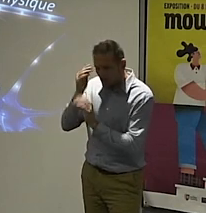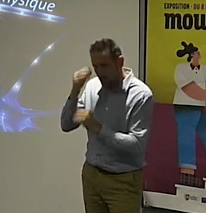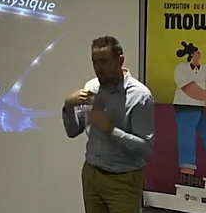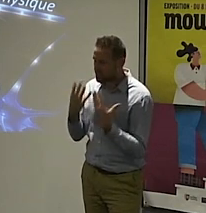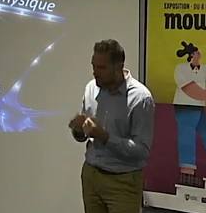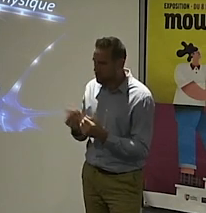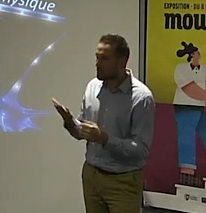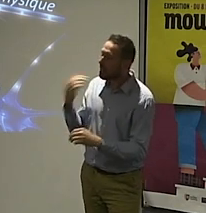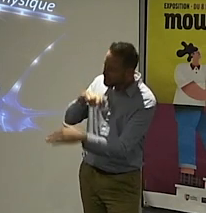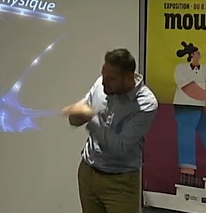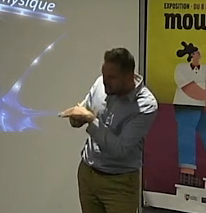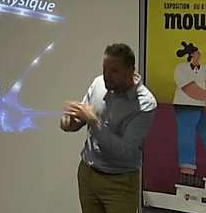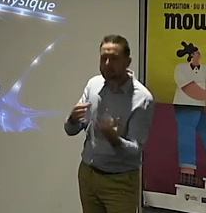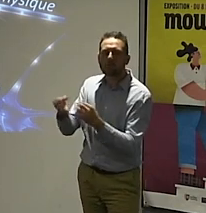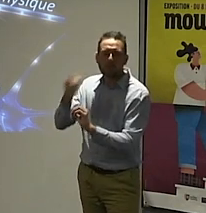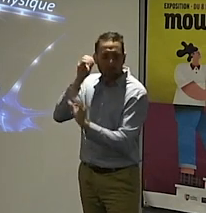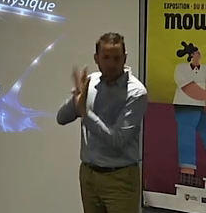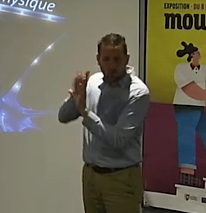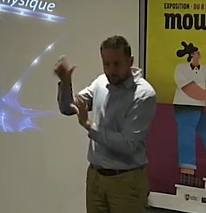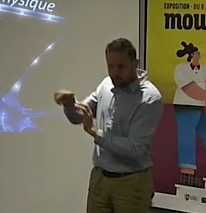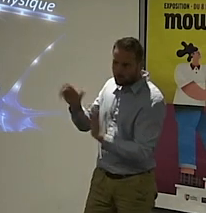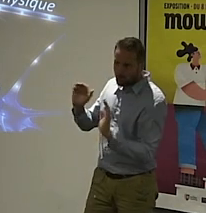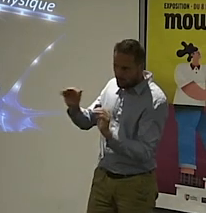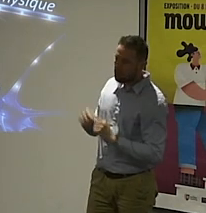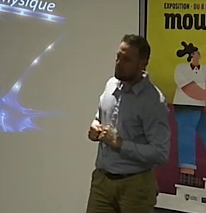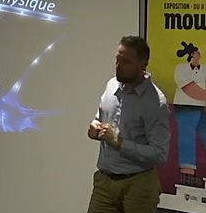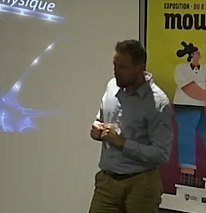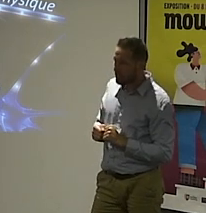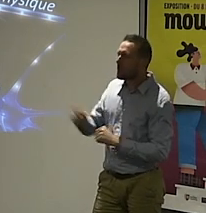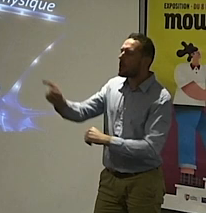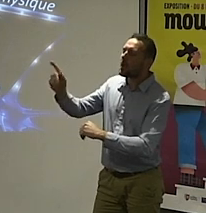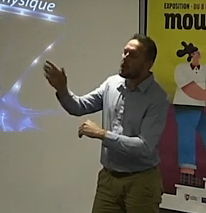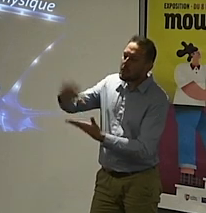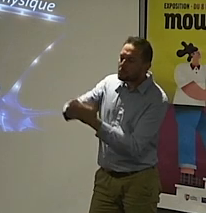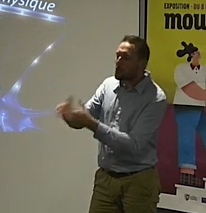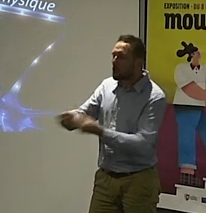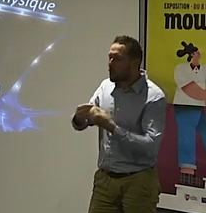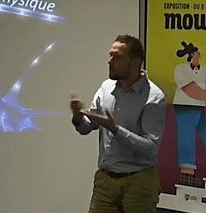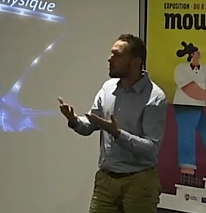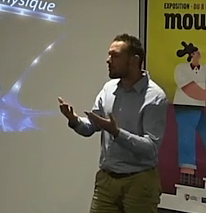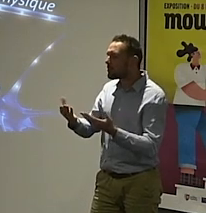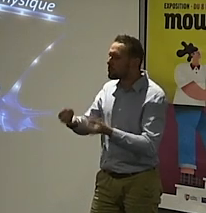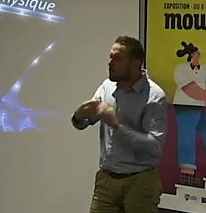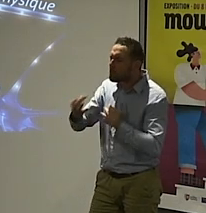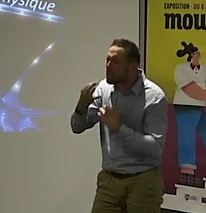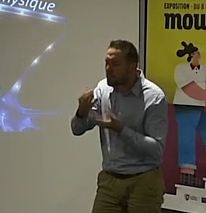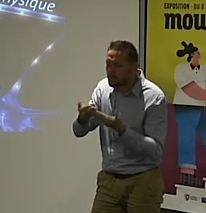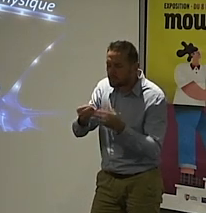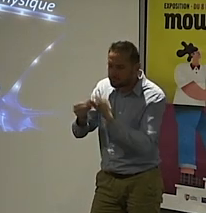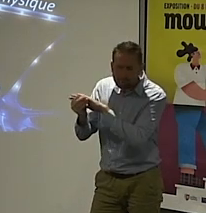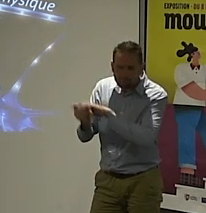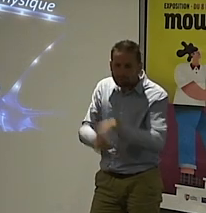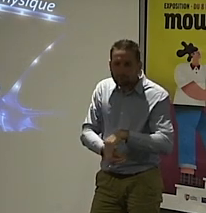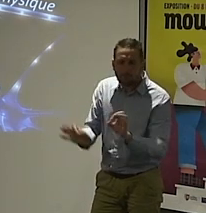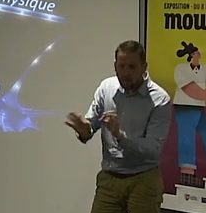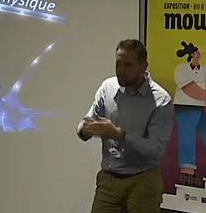ne soigne pas avec une méthode. Ce n'est pas médical, le bonheur du GEM. C'est tout sauf médical. Il faut parfois le médical. Moi, je